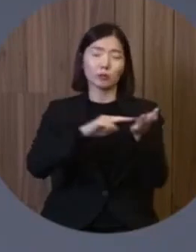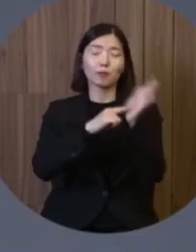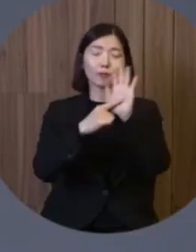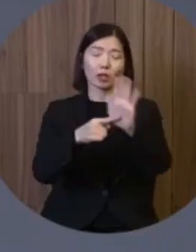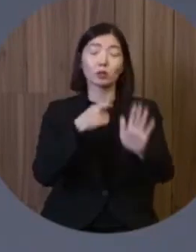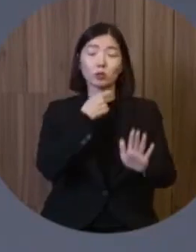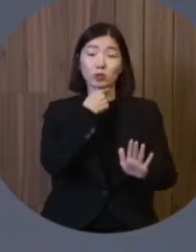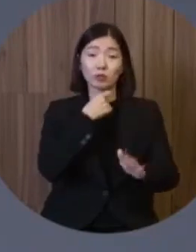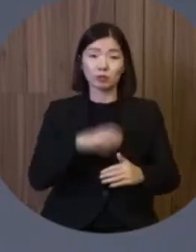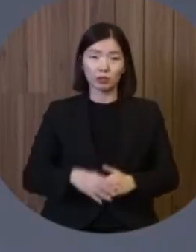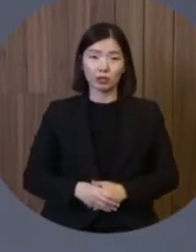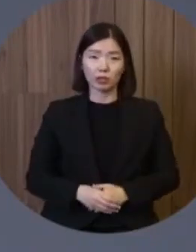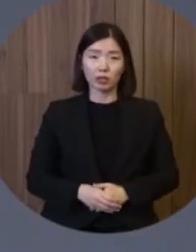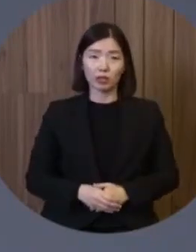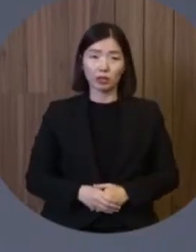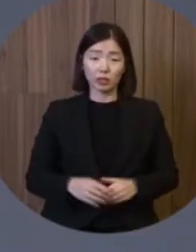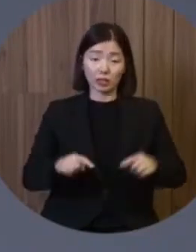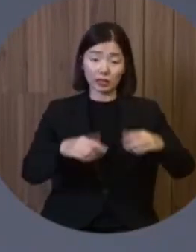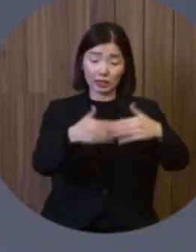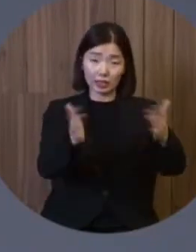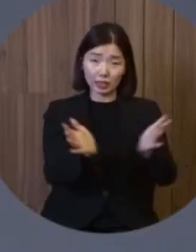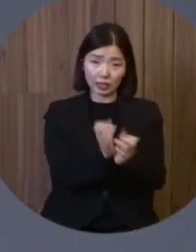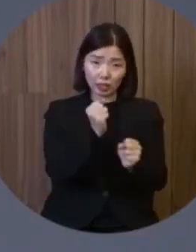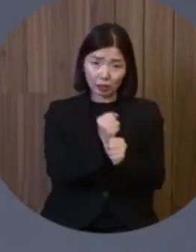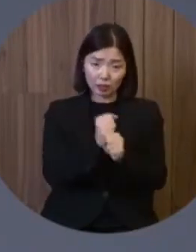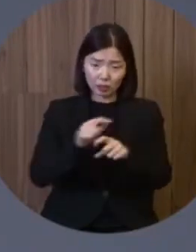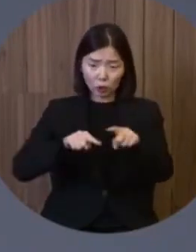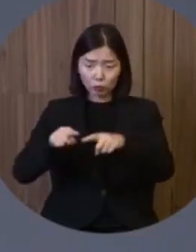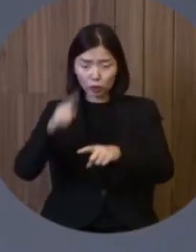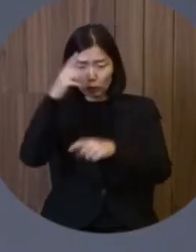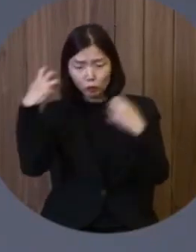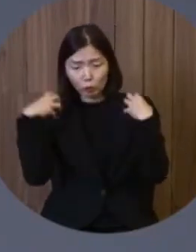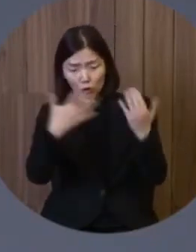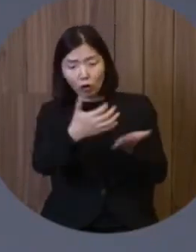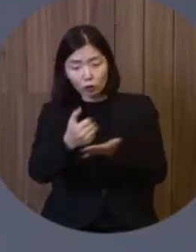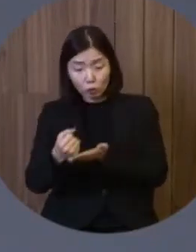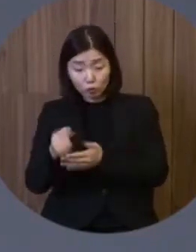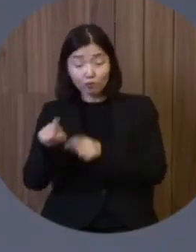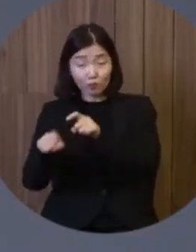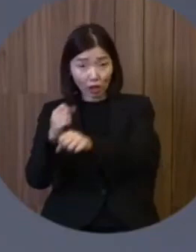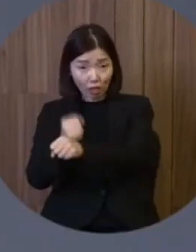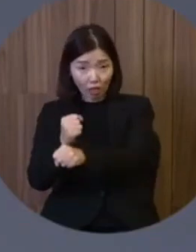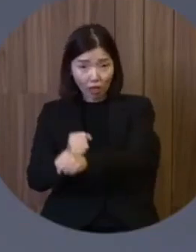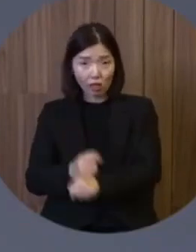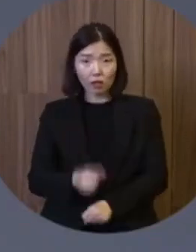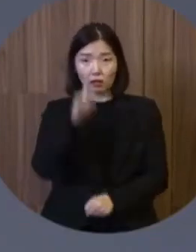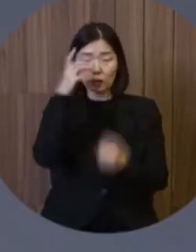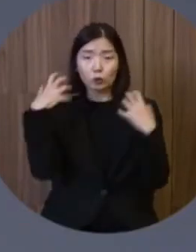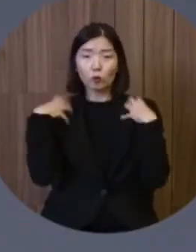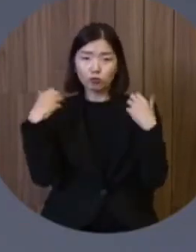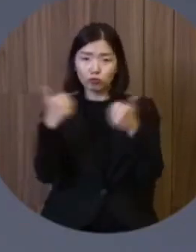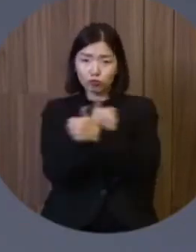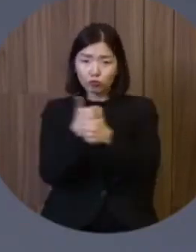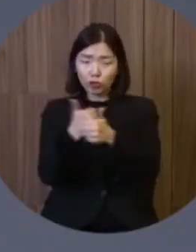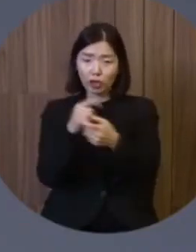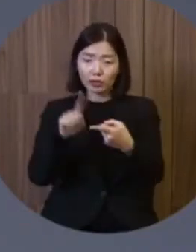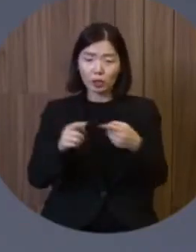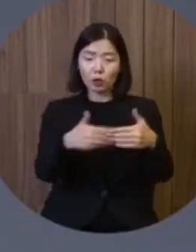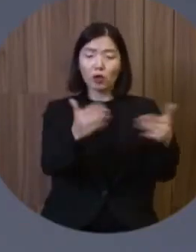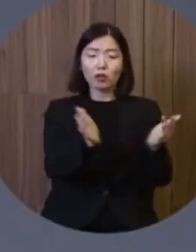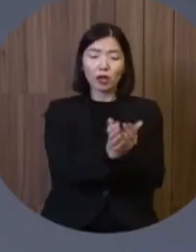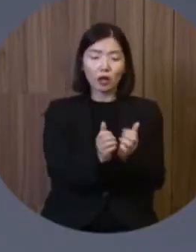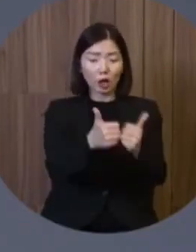구현하겠습니다. 정당이 만드는 정책을 정부가 받아 집행하고 정부 인사도 당과 긴밀히